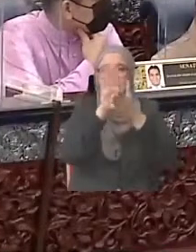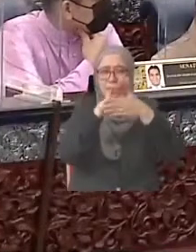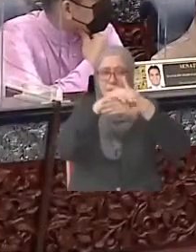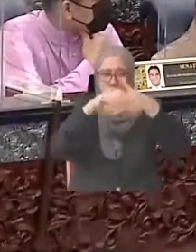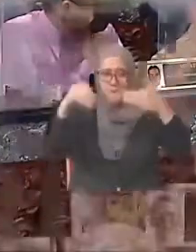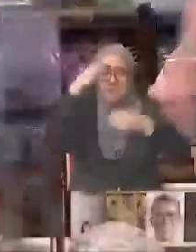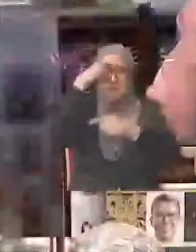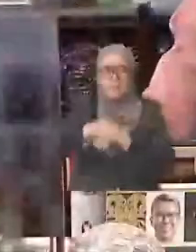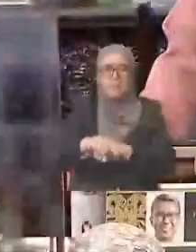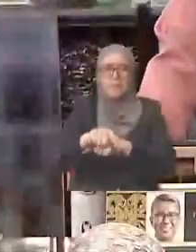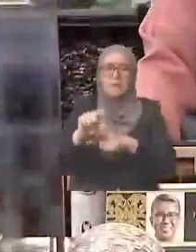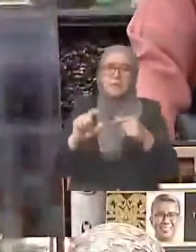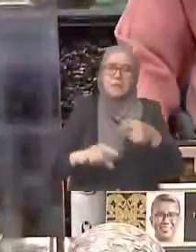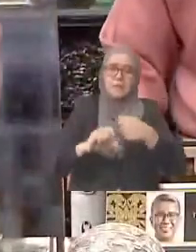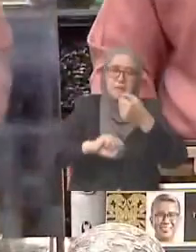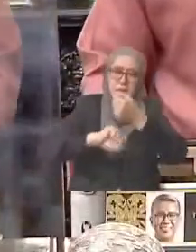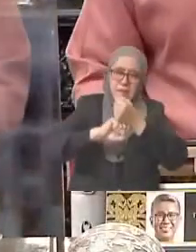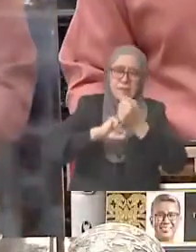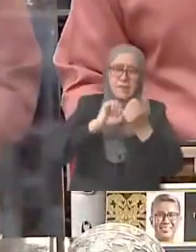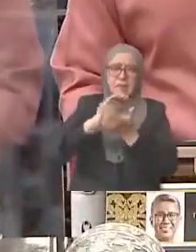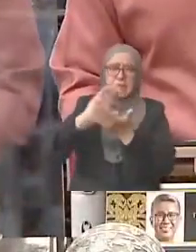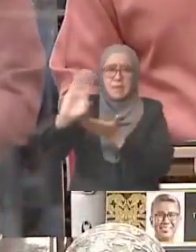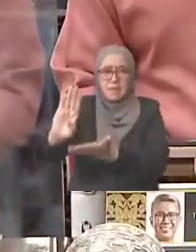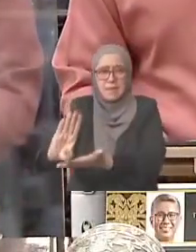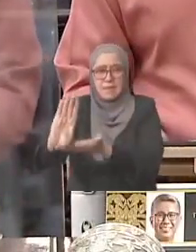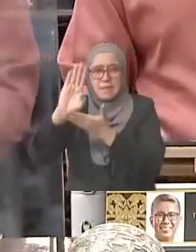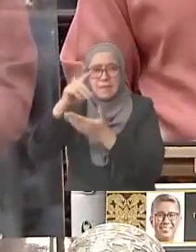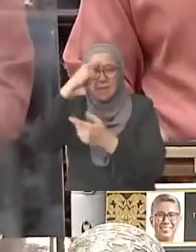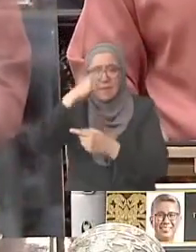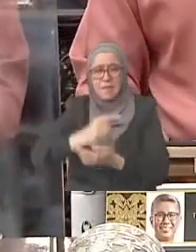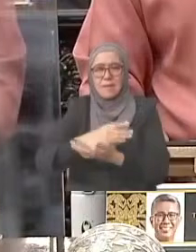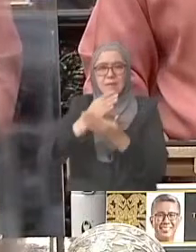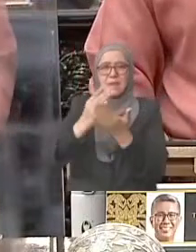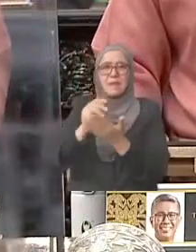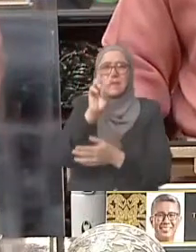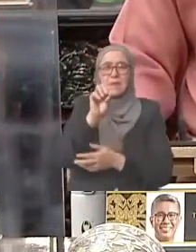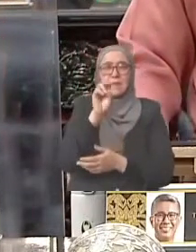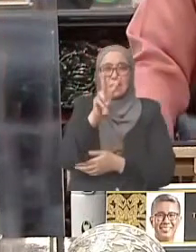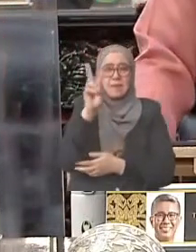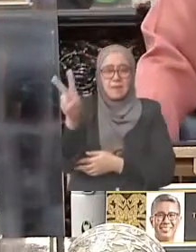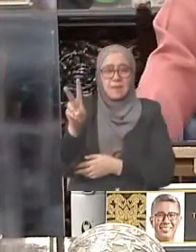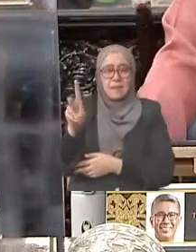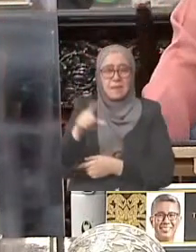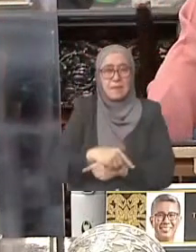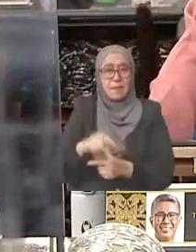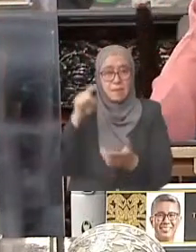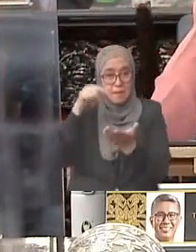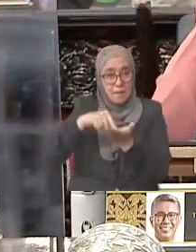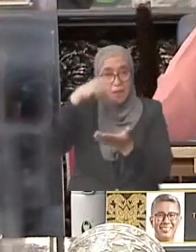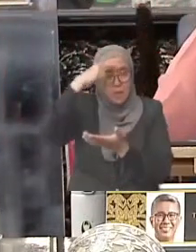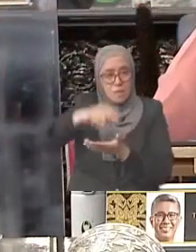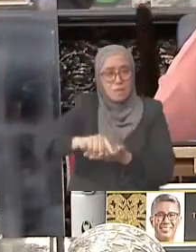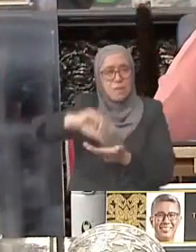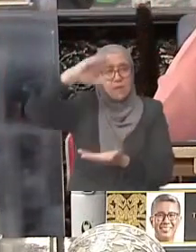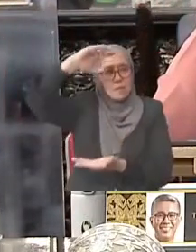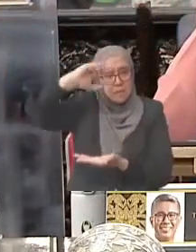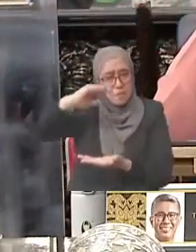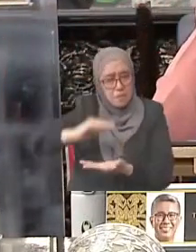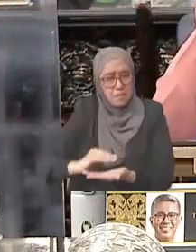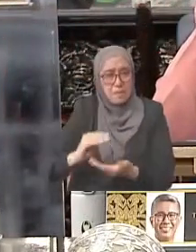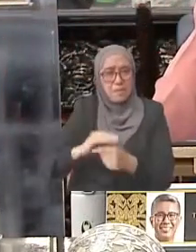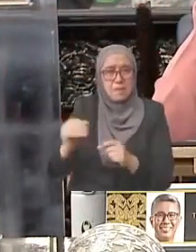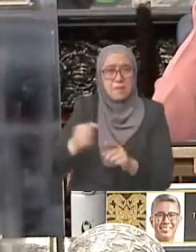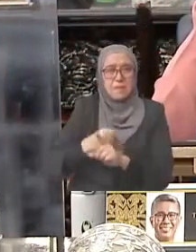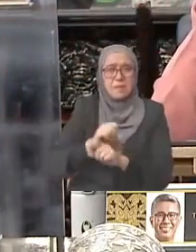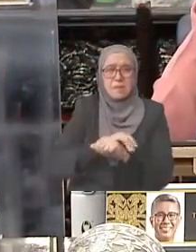insentif bagi pajak 2022 butuhkan ini adalah untuk meminimumkan kesan peningkatan kosar hidup layak